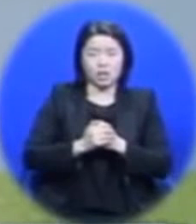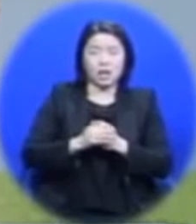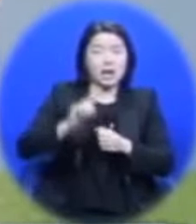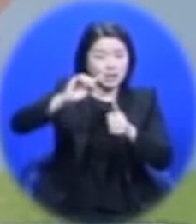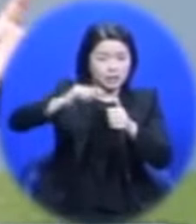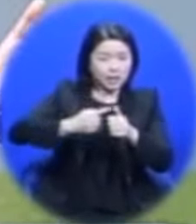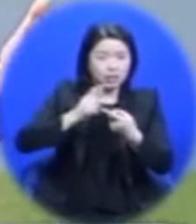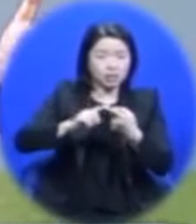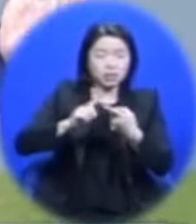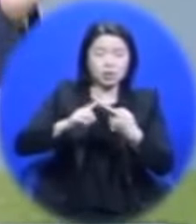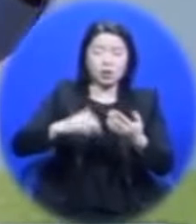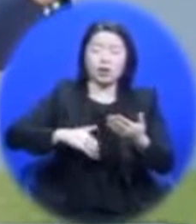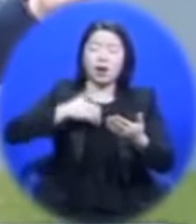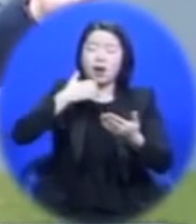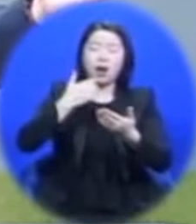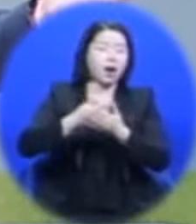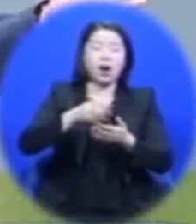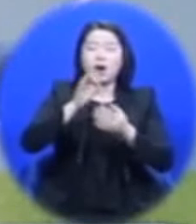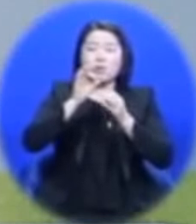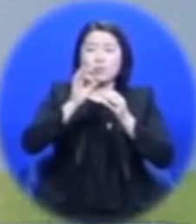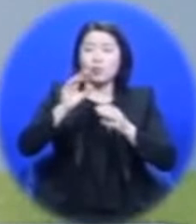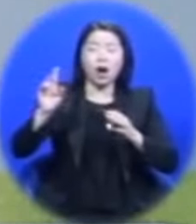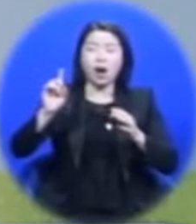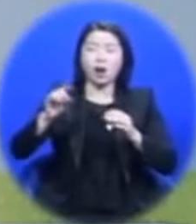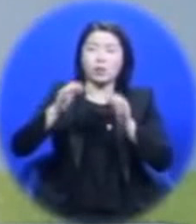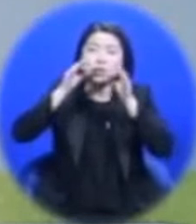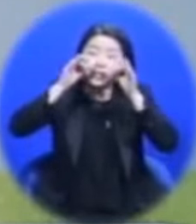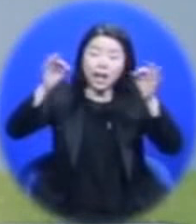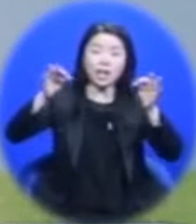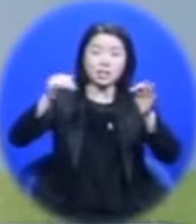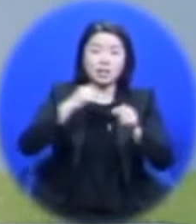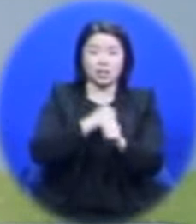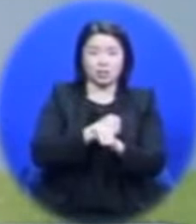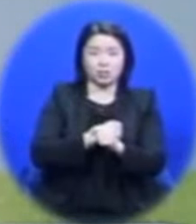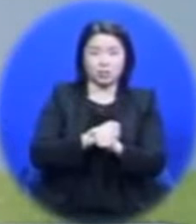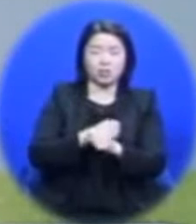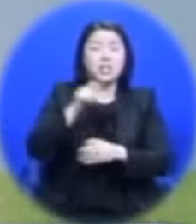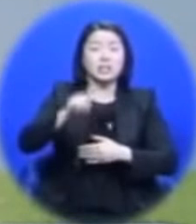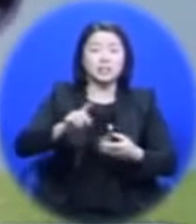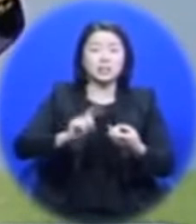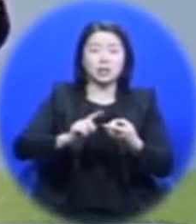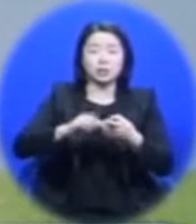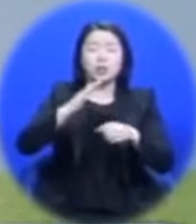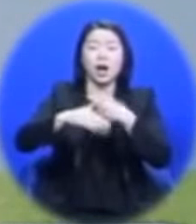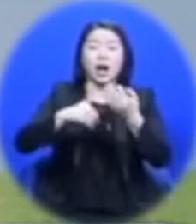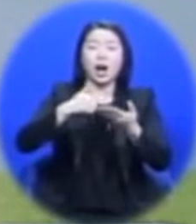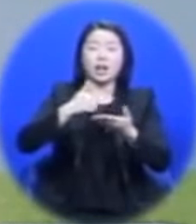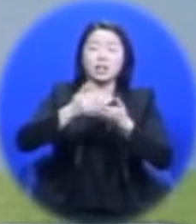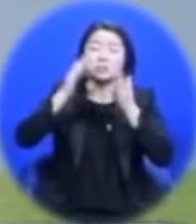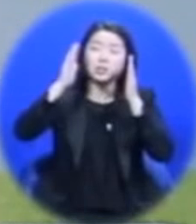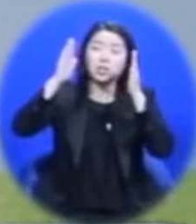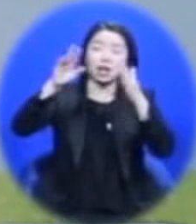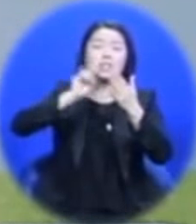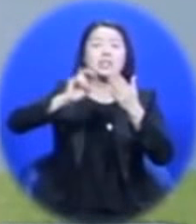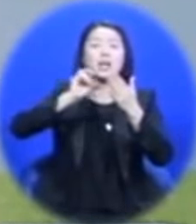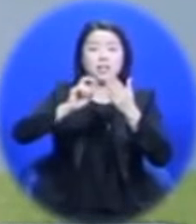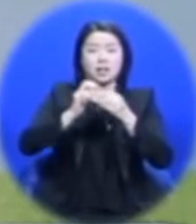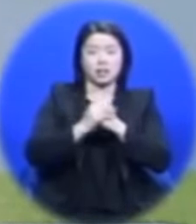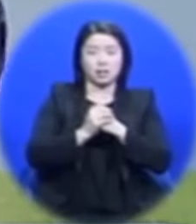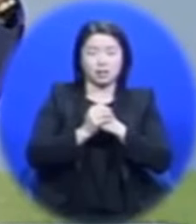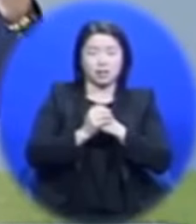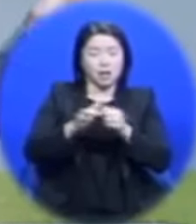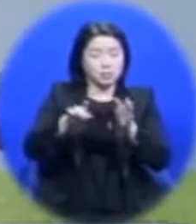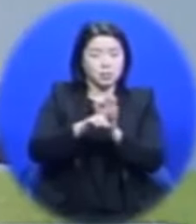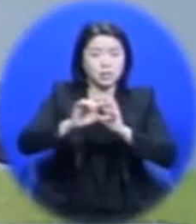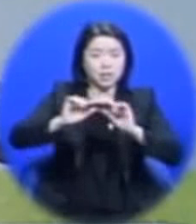보고 감탄하고 우와라고 이렇게 탄성을 지르는 것은 그대로 하나님을 향한 찬양입니다.